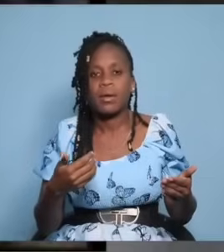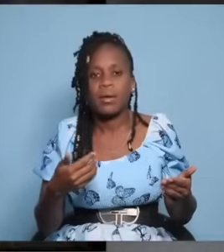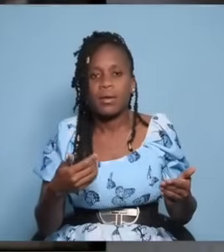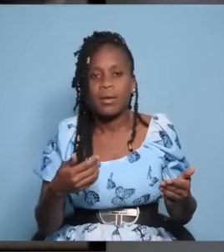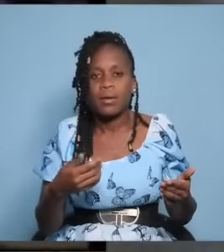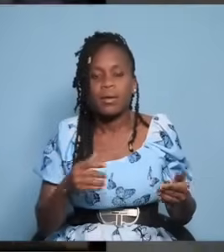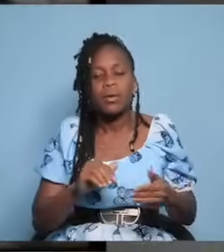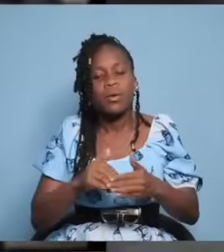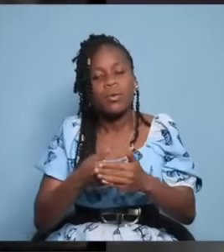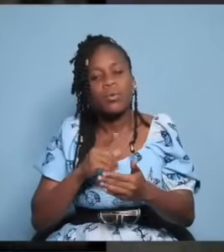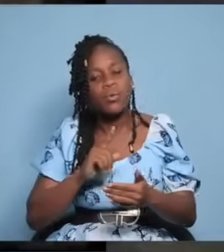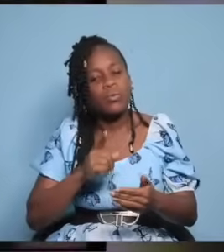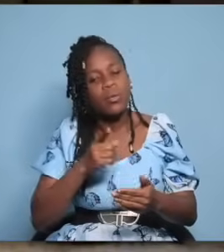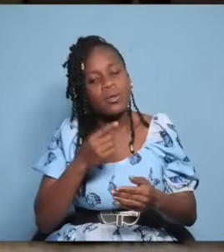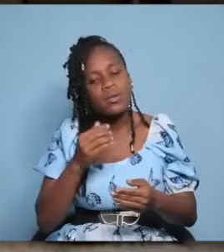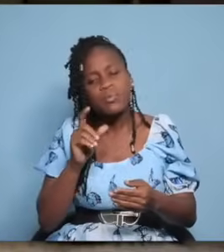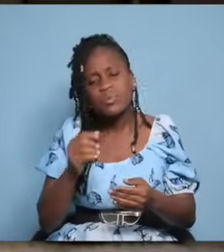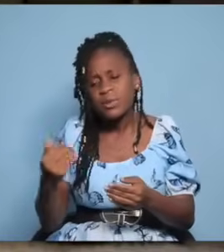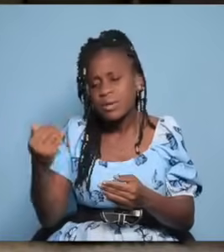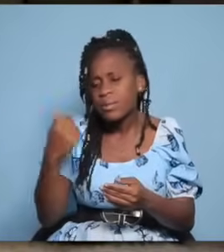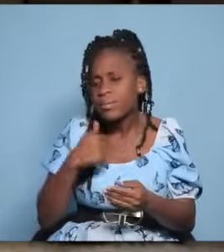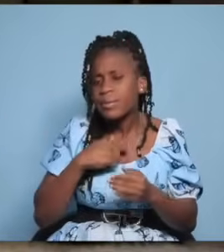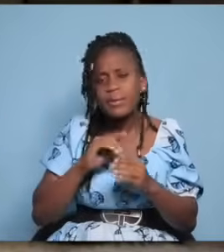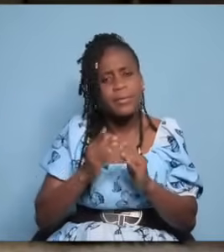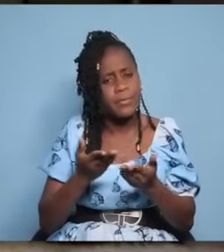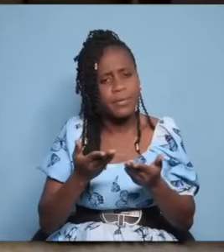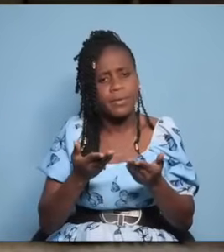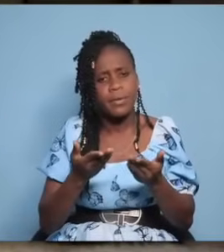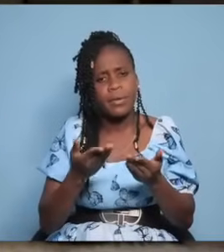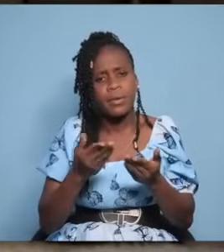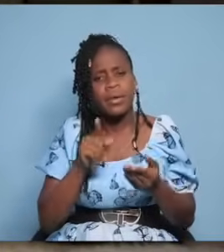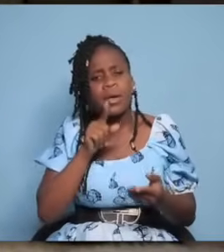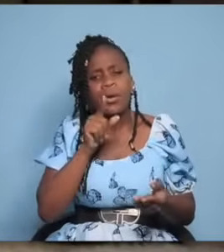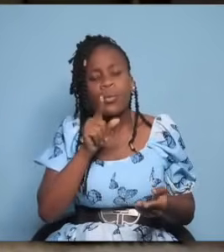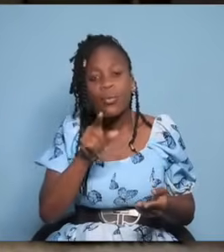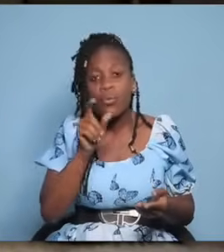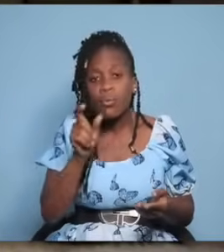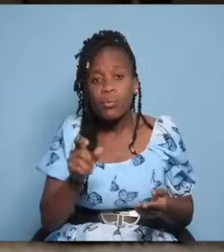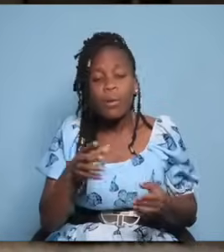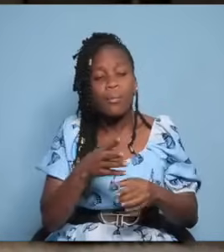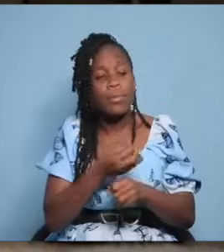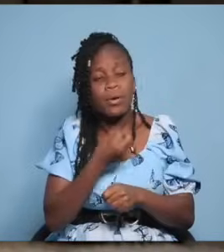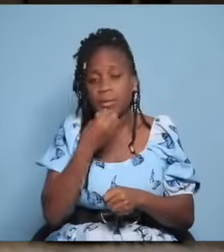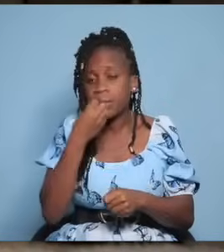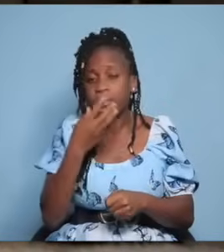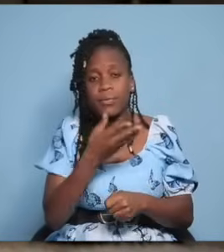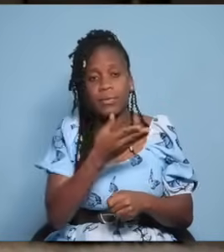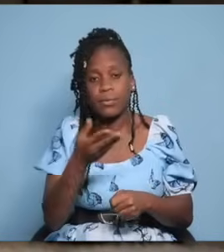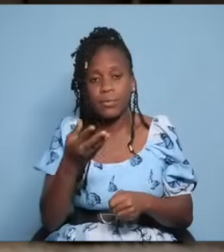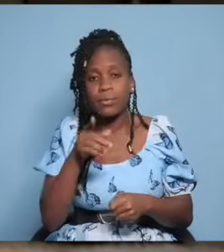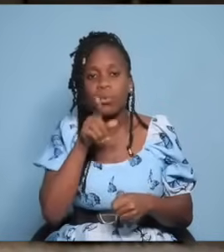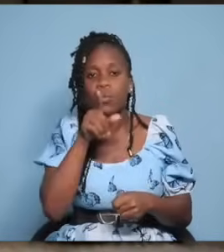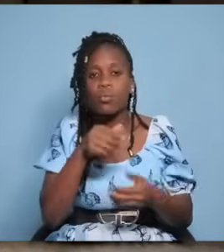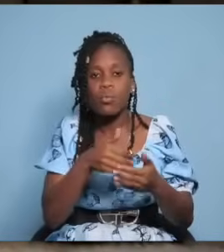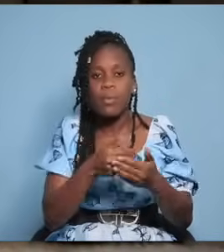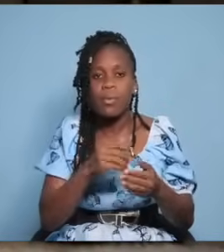kwa nini huyu mtu ananiambia hivi, na huyu mtu amepata wapi taarifa hizi ya kwamba huyu akisafiri